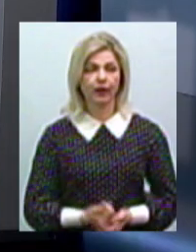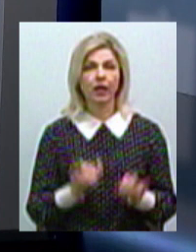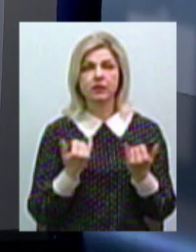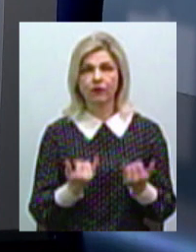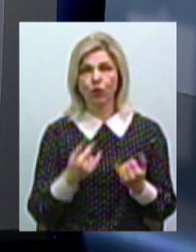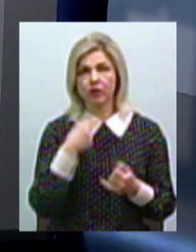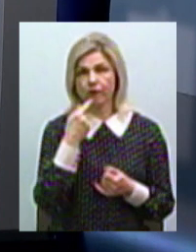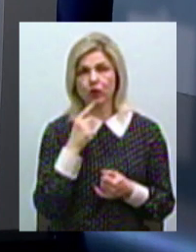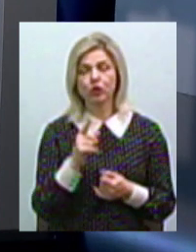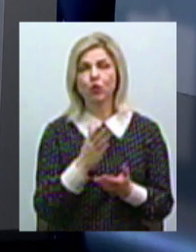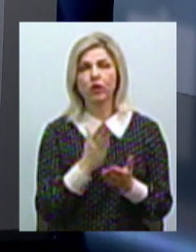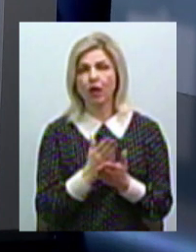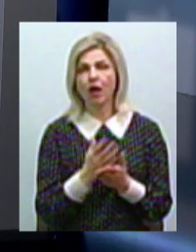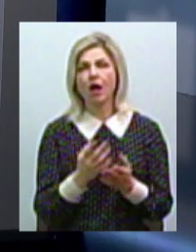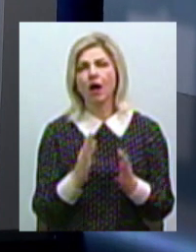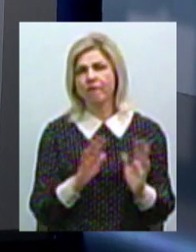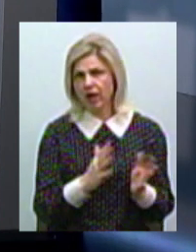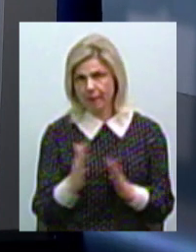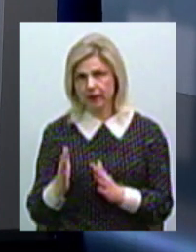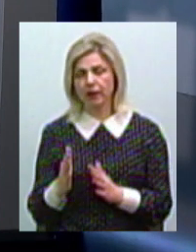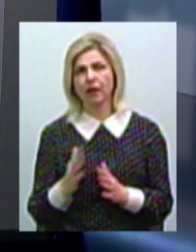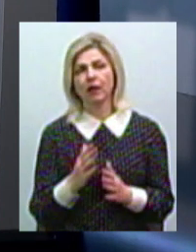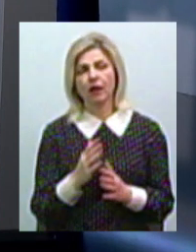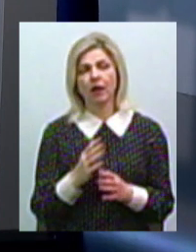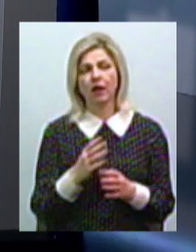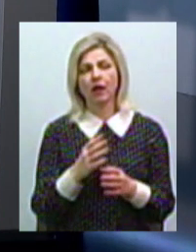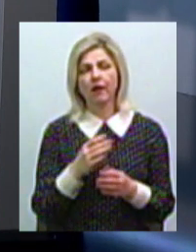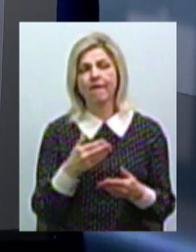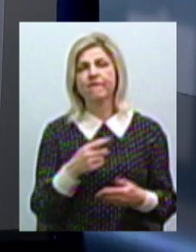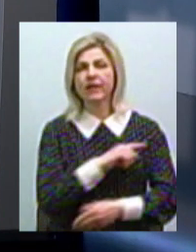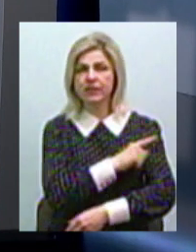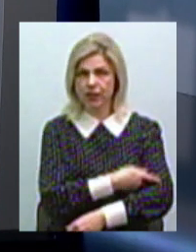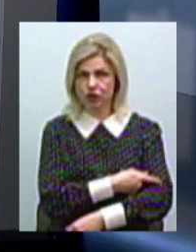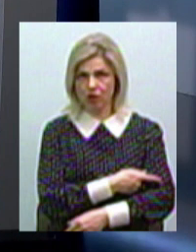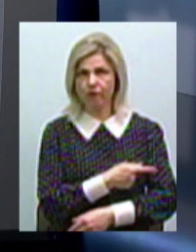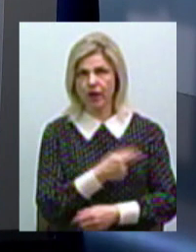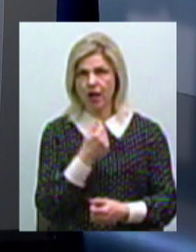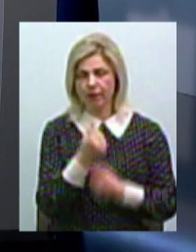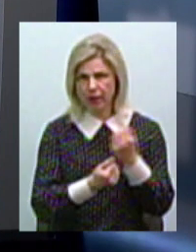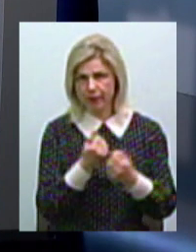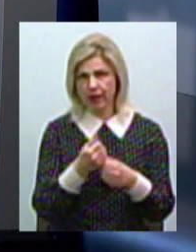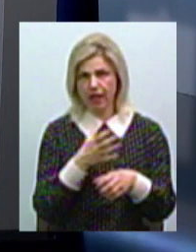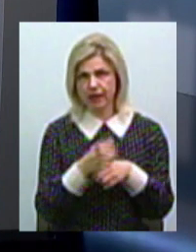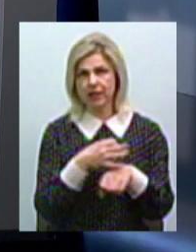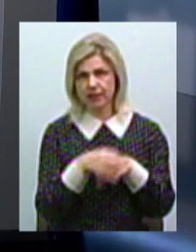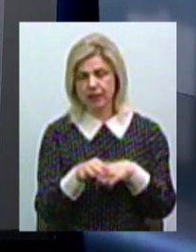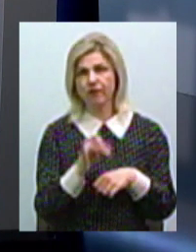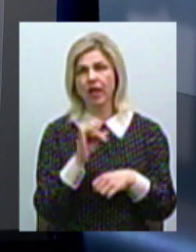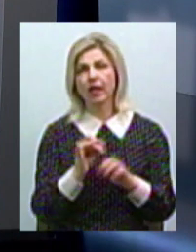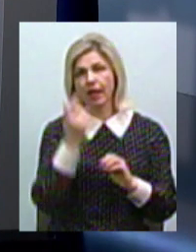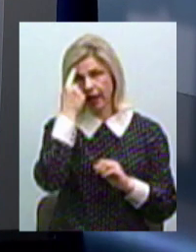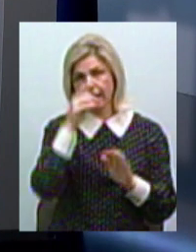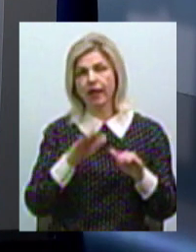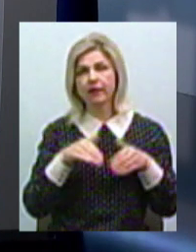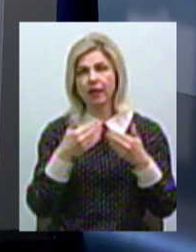що є великі випадки, да, систематичного насильства. І саме от ідея інформаційної кампанії «Розірви коло», да, розривати все ж